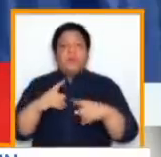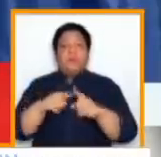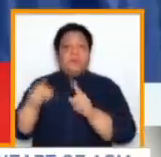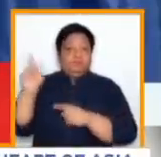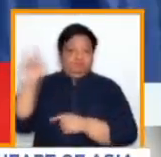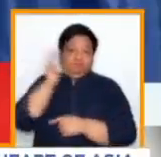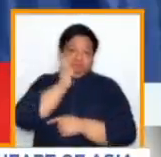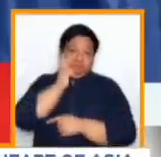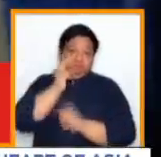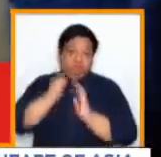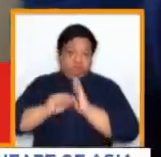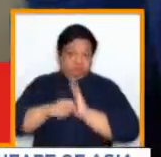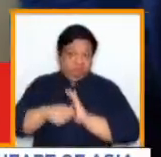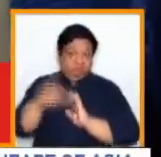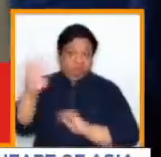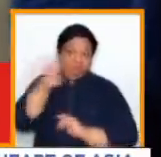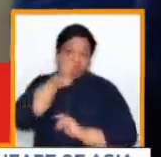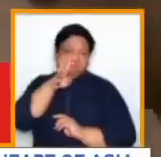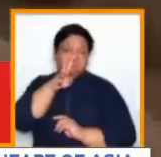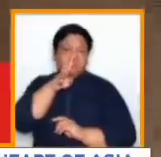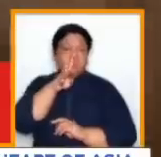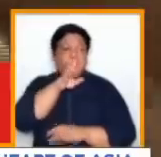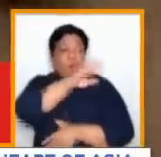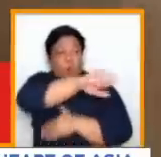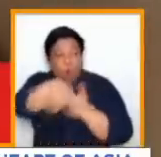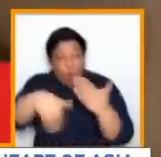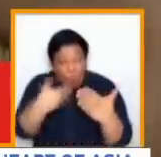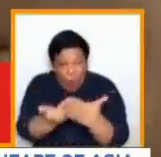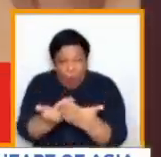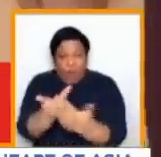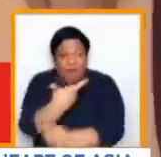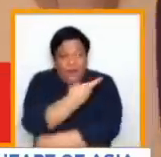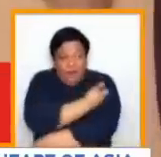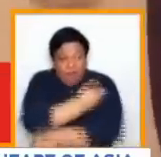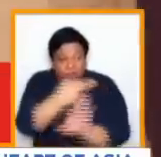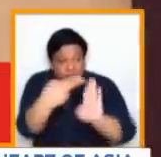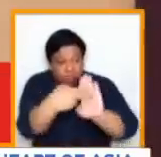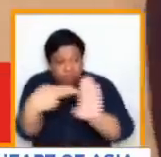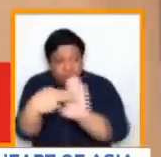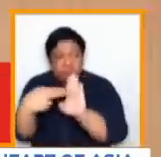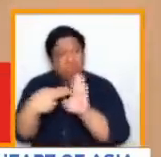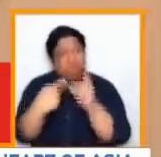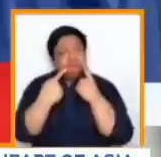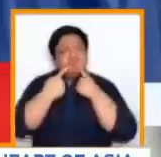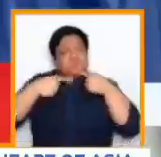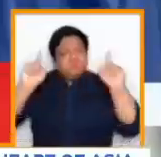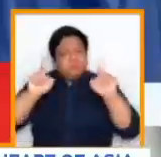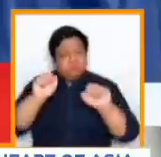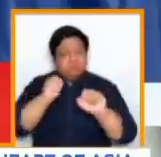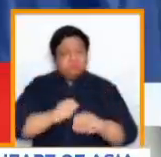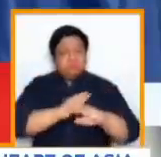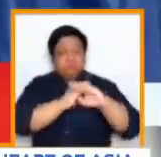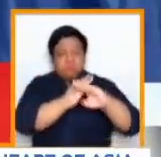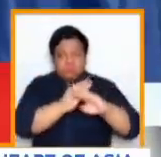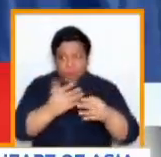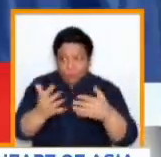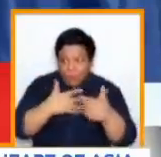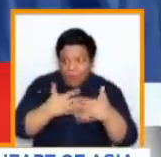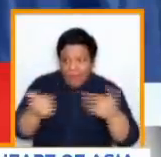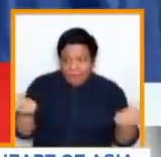yan, effective. Lahat yan, pinag-aralan. You get what's available. May order